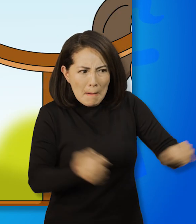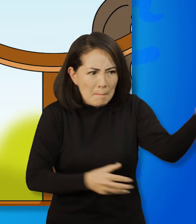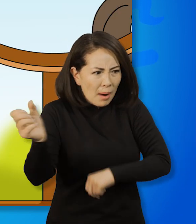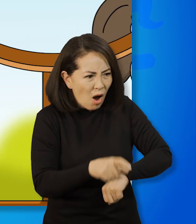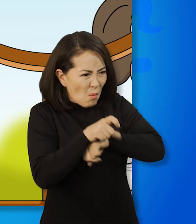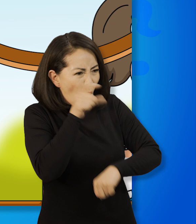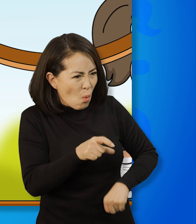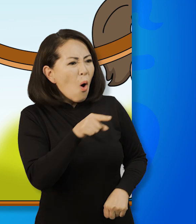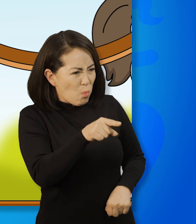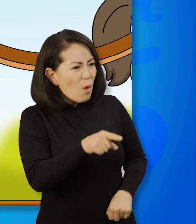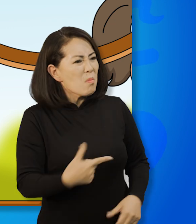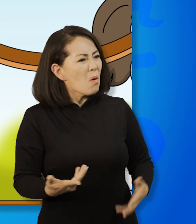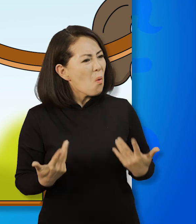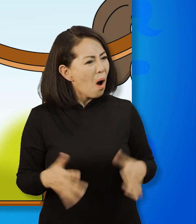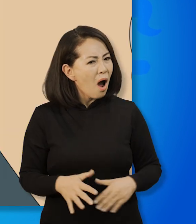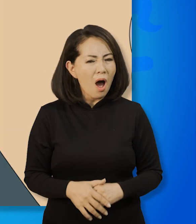Коксилер.